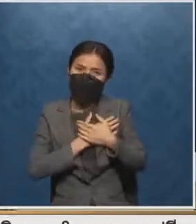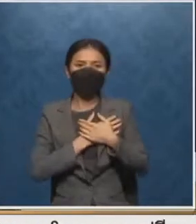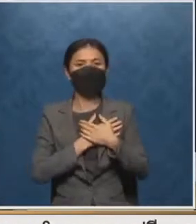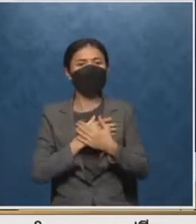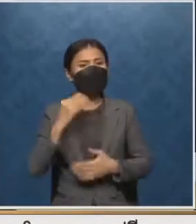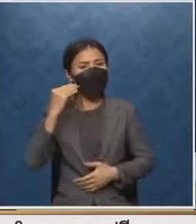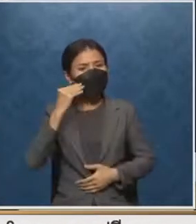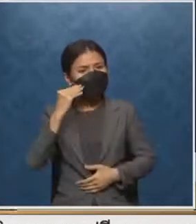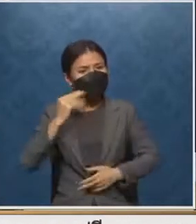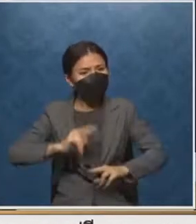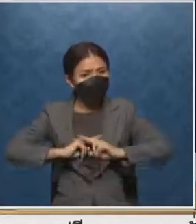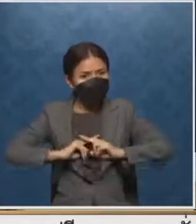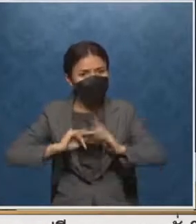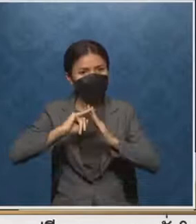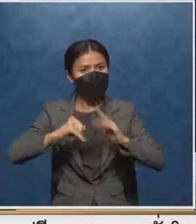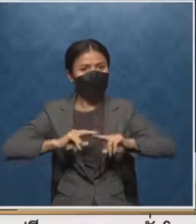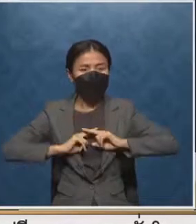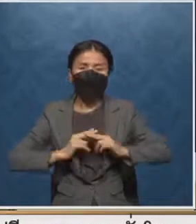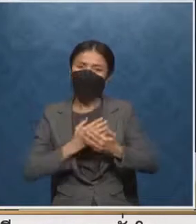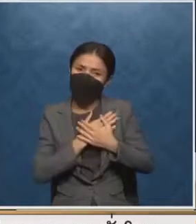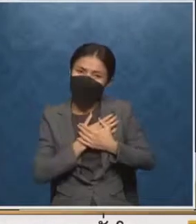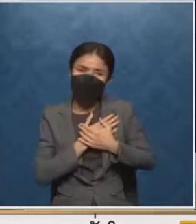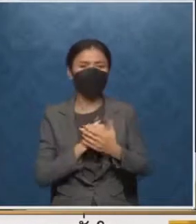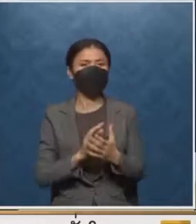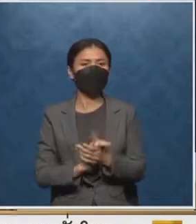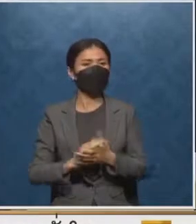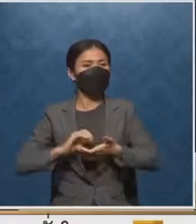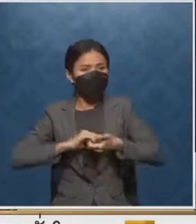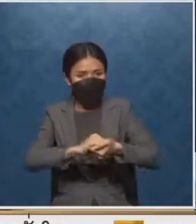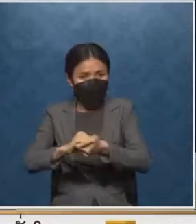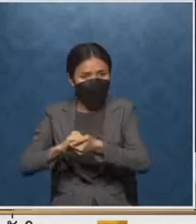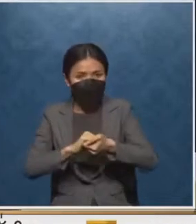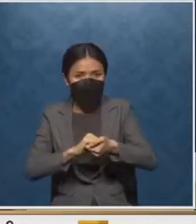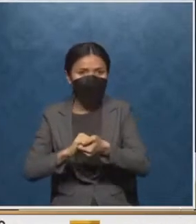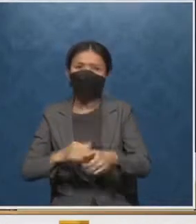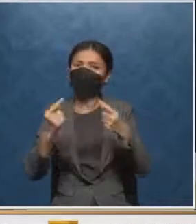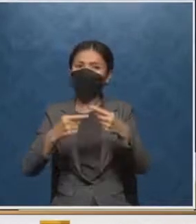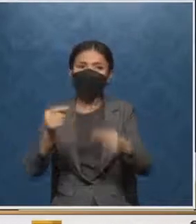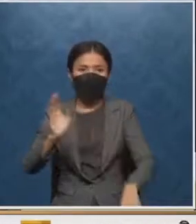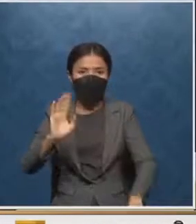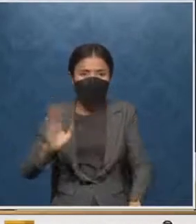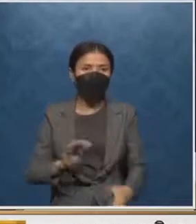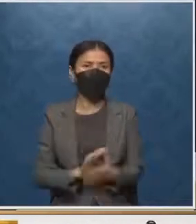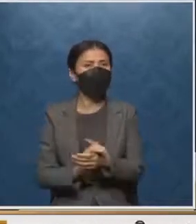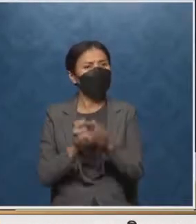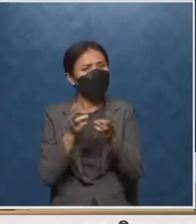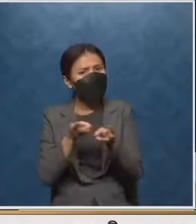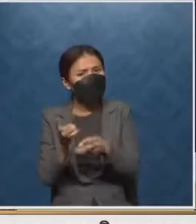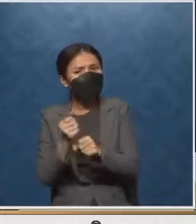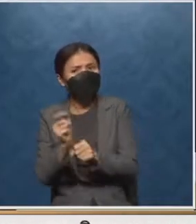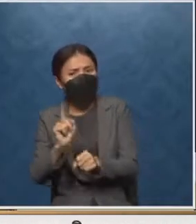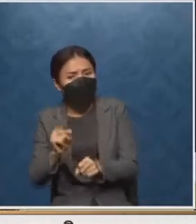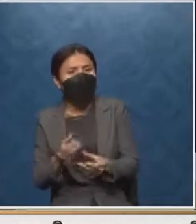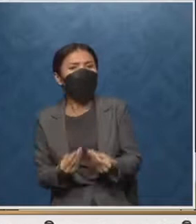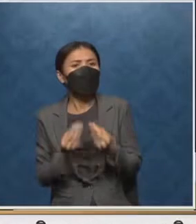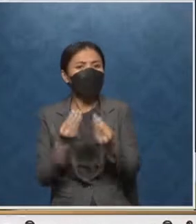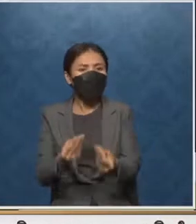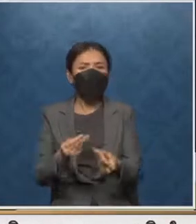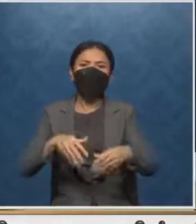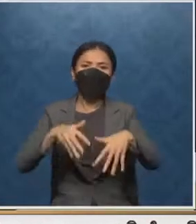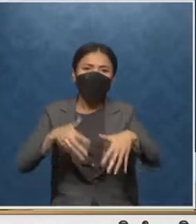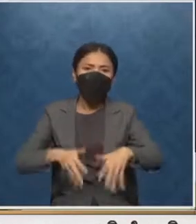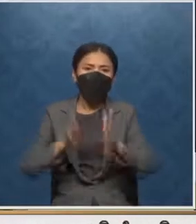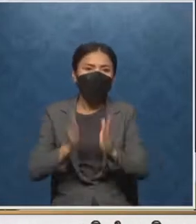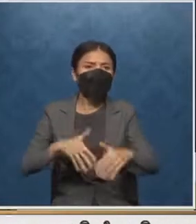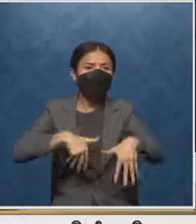มีความสามัคคีปรองดองนะครับมีสื่ออันไหนที่มันจะสร้างความปรองดองในชาตินะครับก็อยากจะให้ท่านได้เน้น